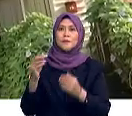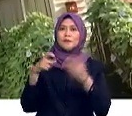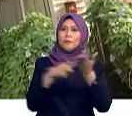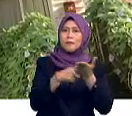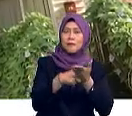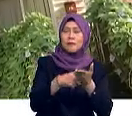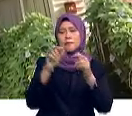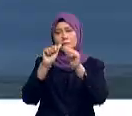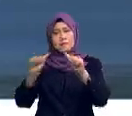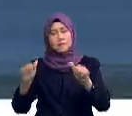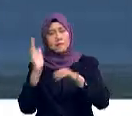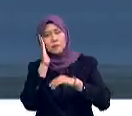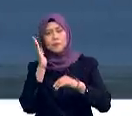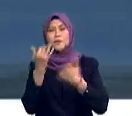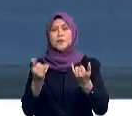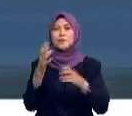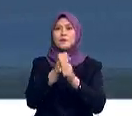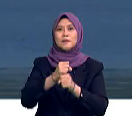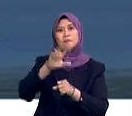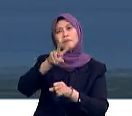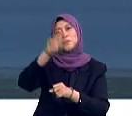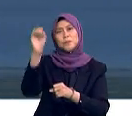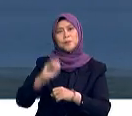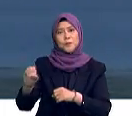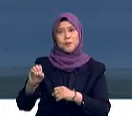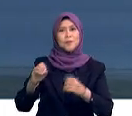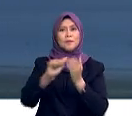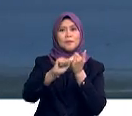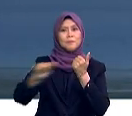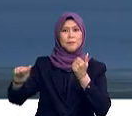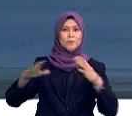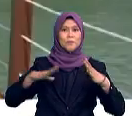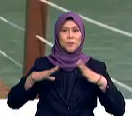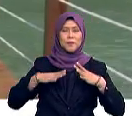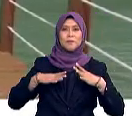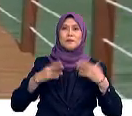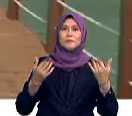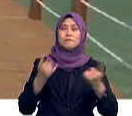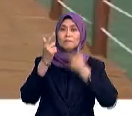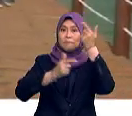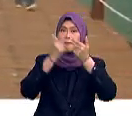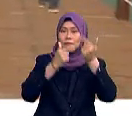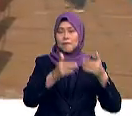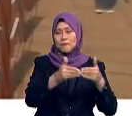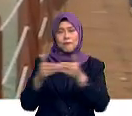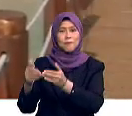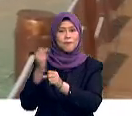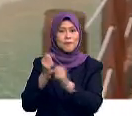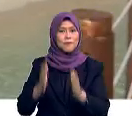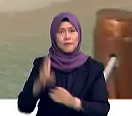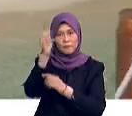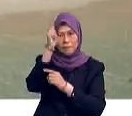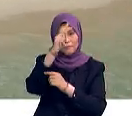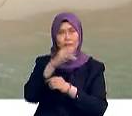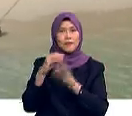juga diberikan diskaun sehingga 20%. Kempen cuti-cuti penjawat awam yang turut dipanjangkan kepada pesara kerajaan dan keluarga